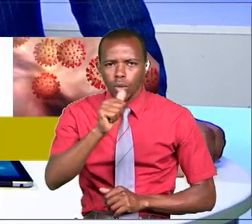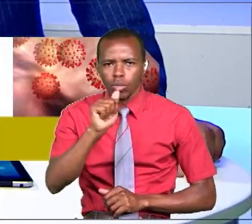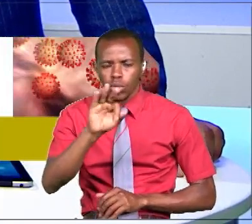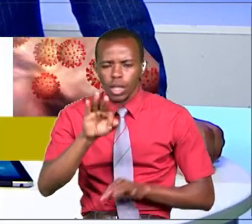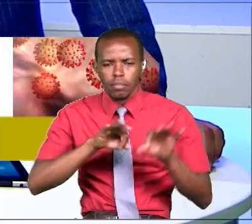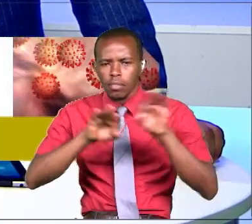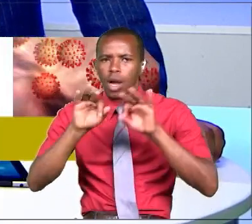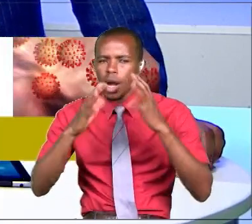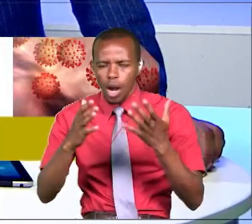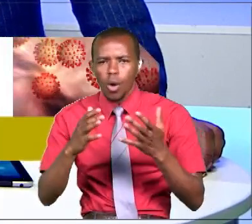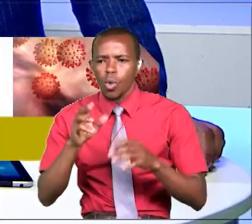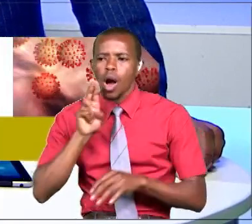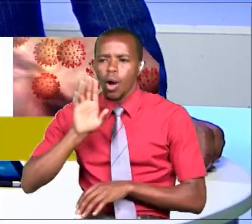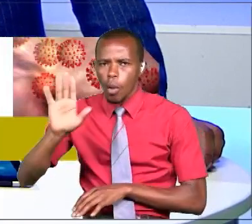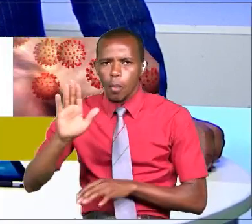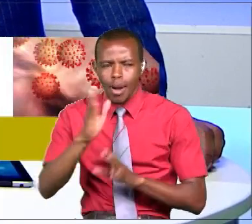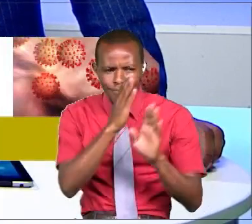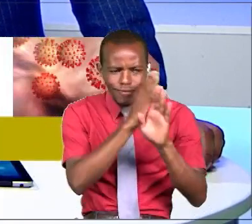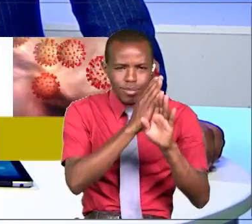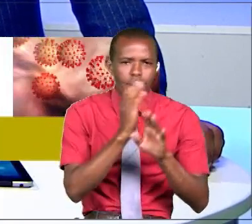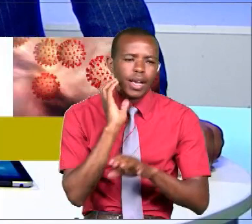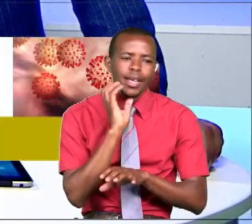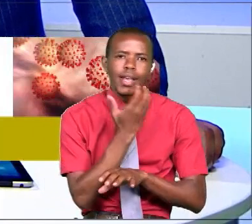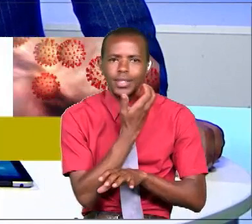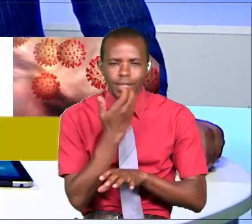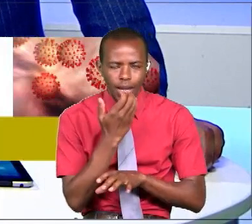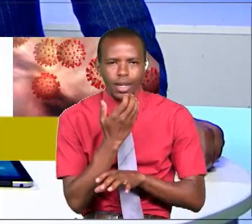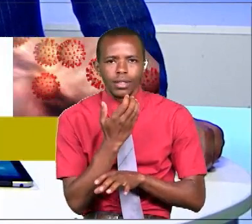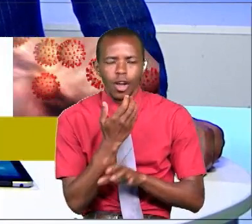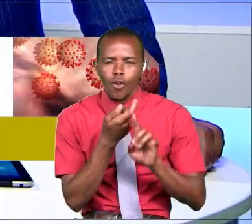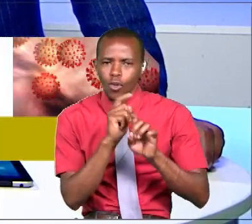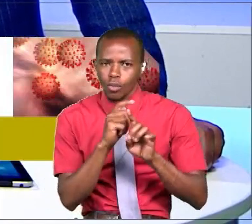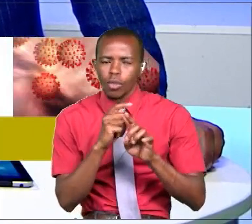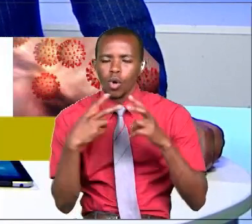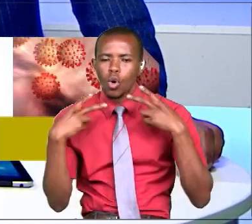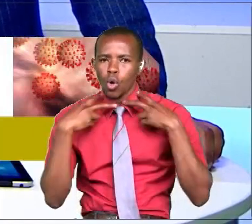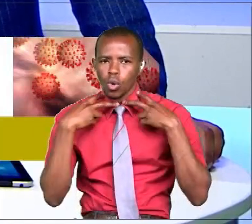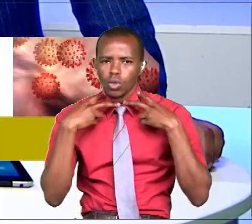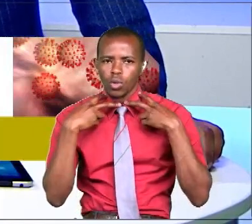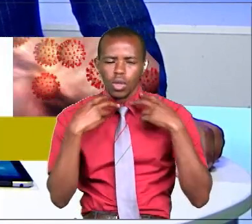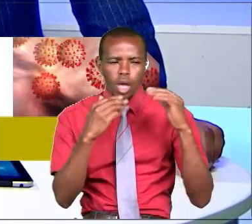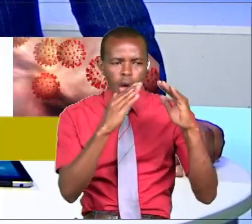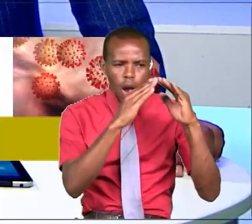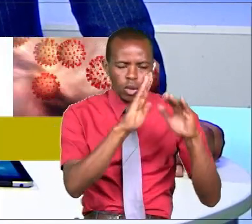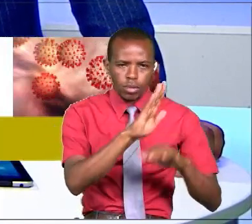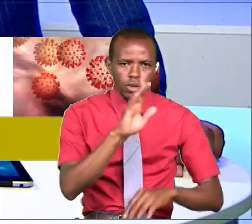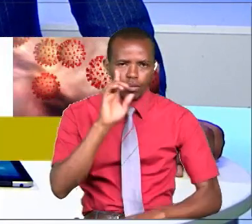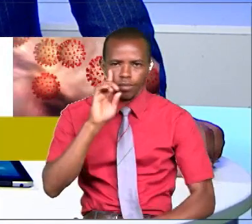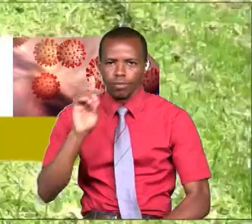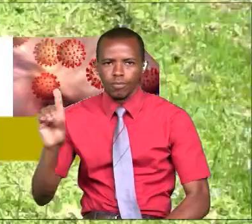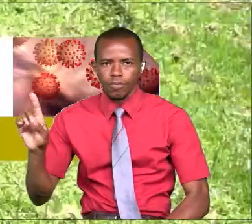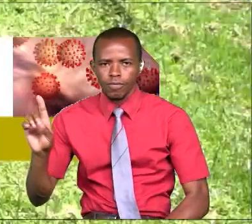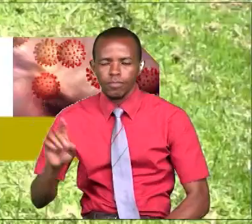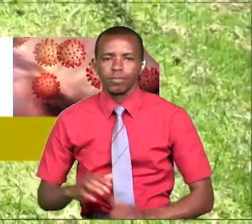anatusimulia jinsi Musa Nyandusi alimficha hayati mzee Jomo Kenyatta kutoka kwa mikono ya wakoloni katika chumba chake cha malazi.